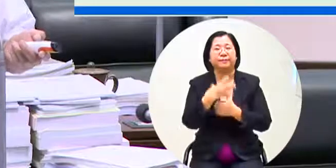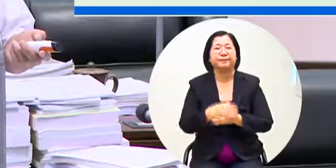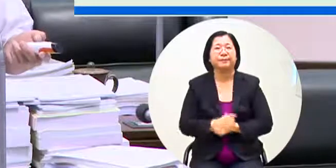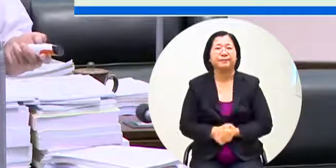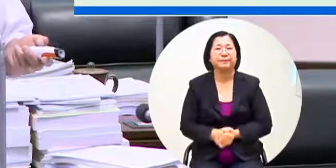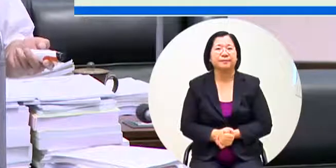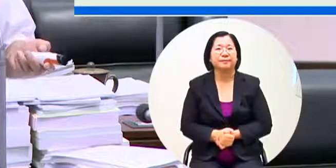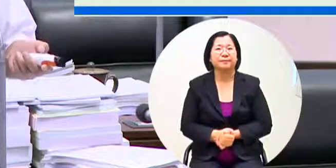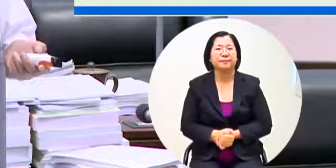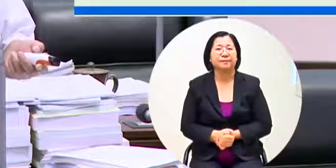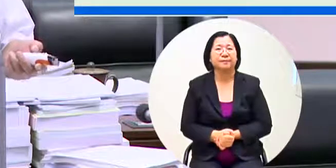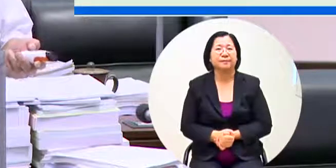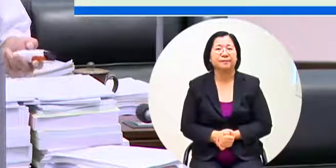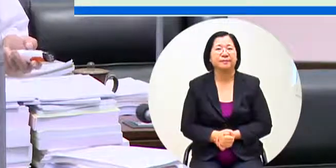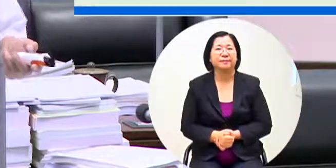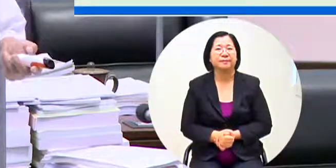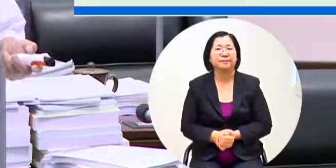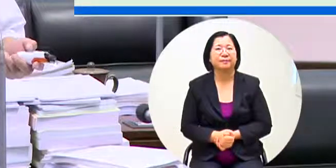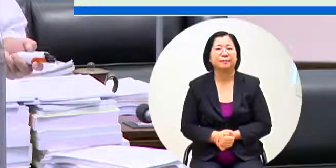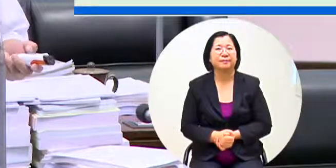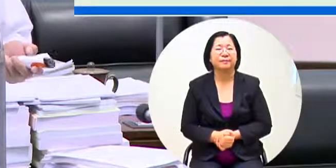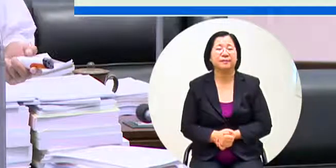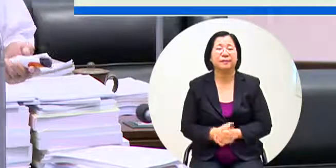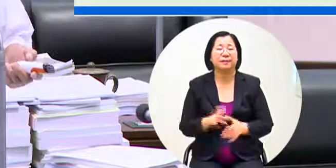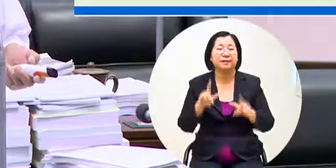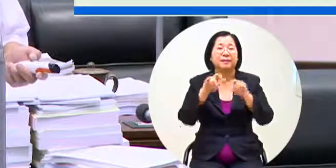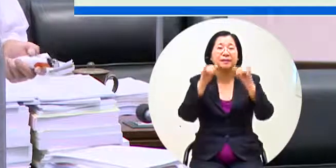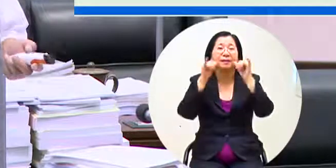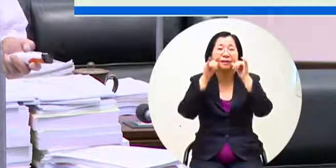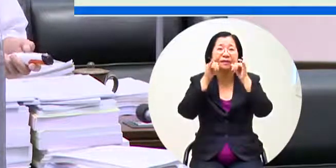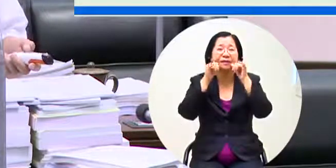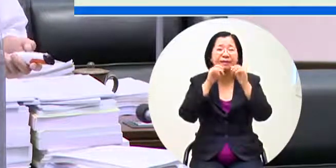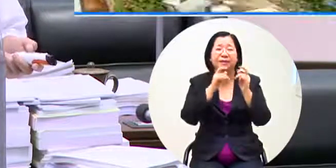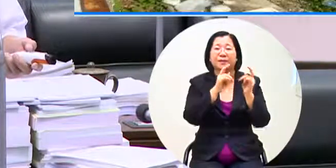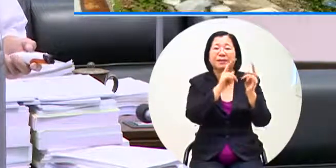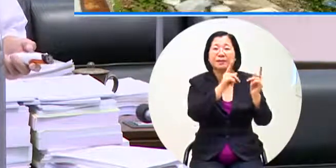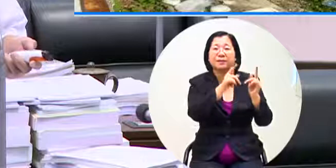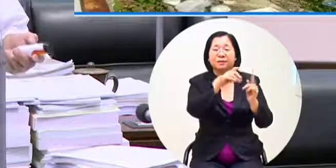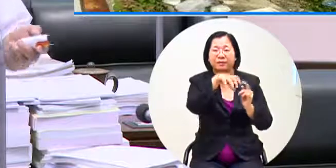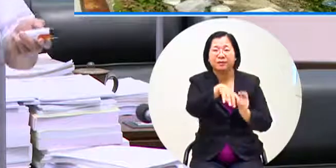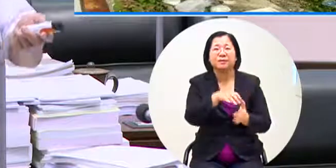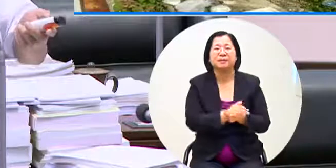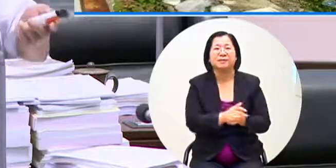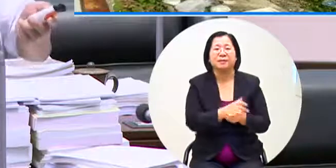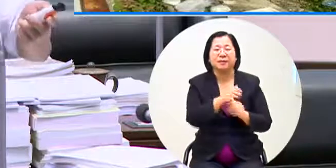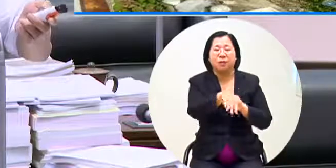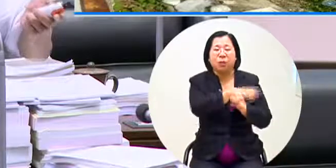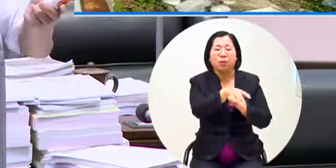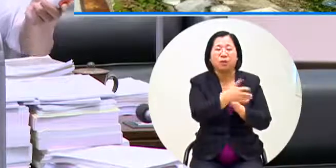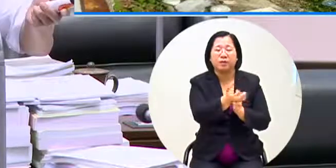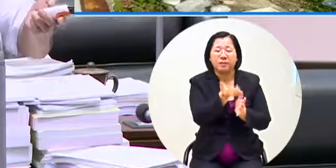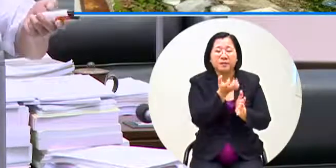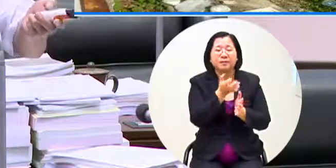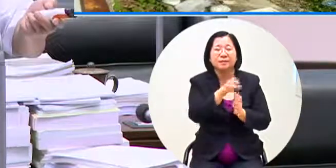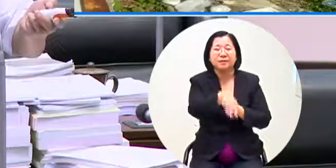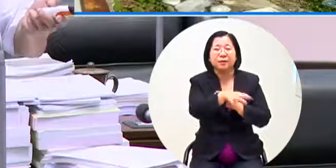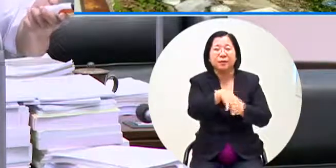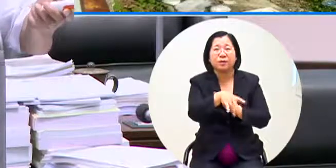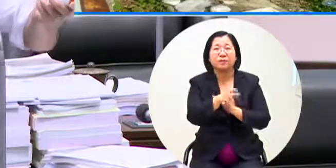大寮捷运站吼，也就是站前的这个空地吼，要哪运用吼？近目前的这个空